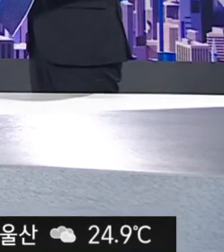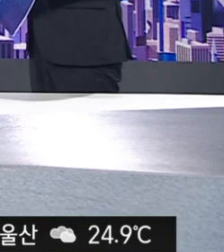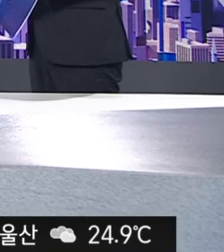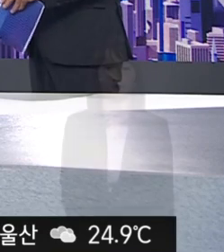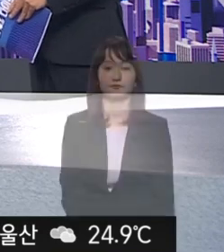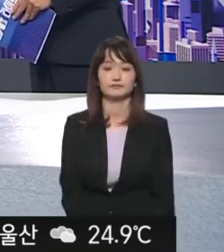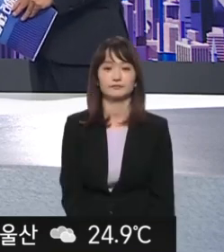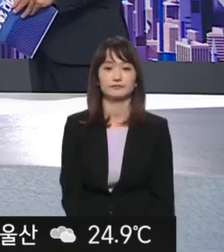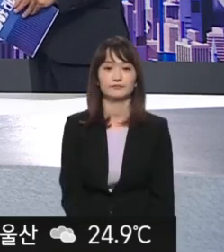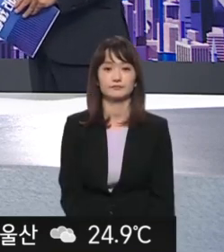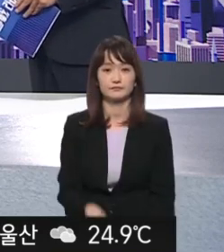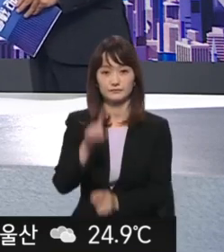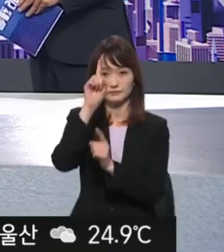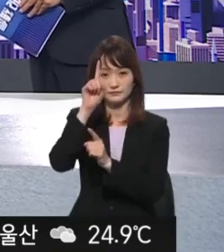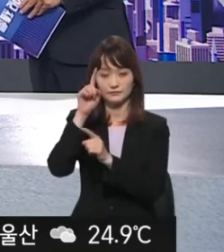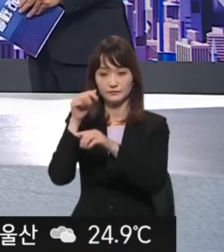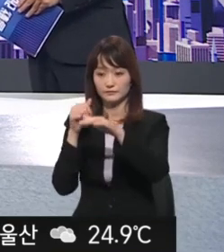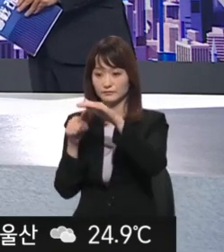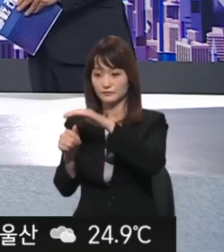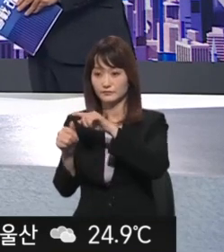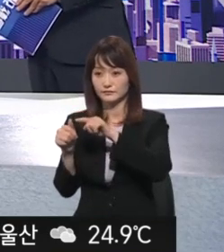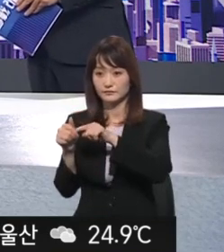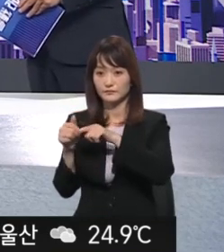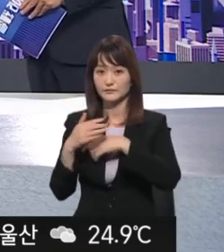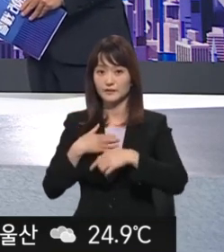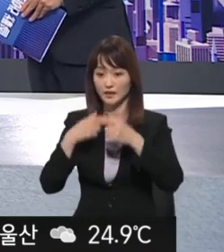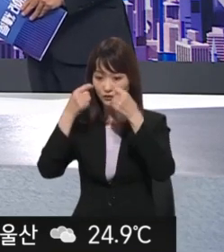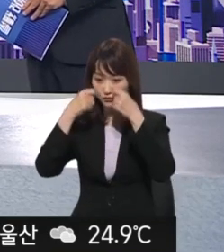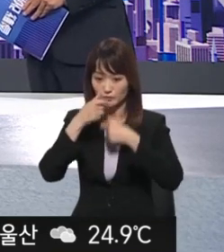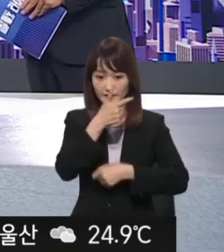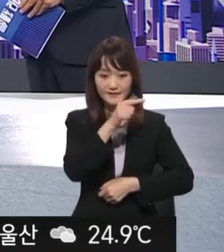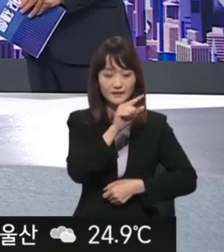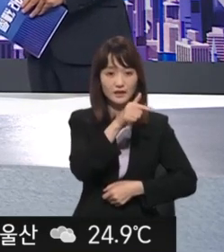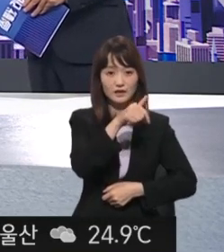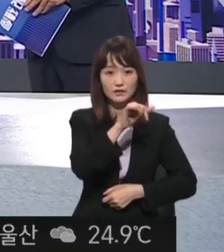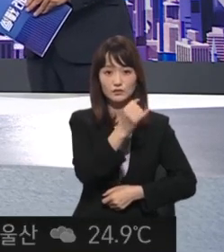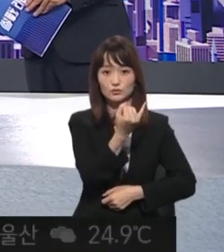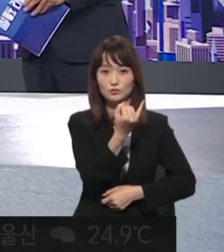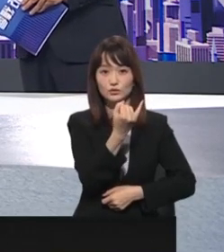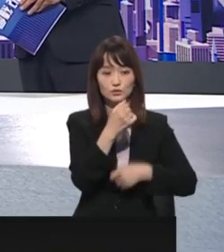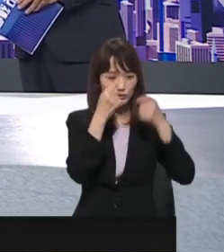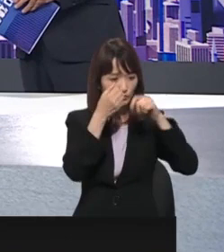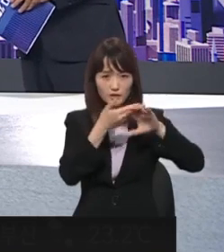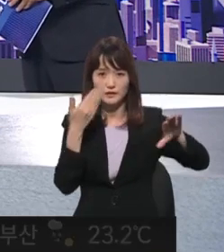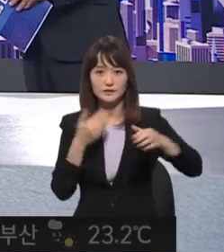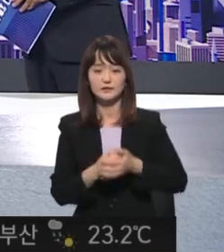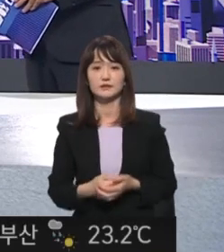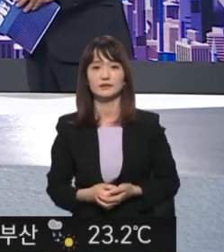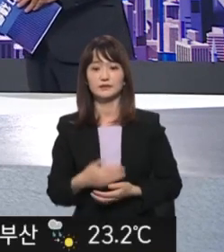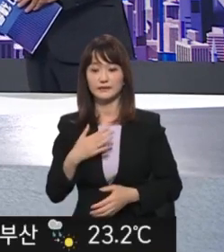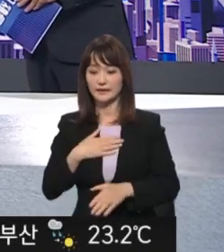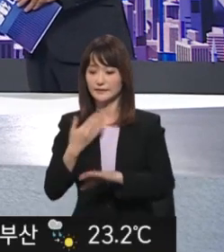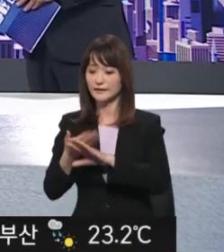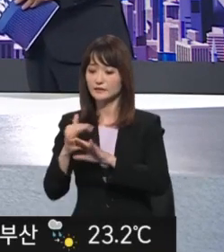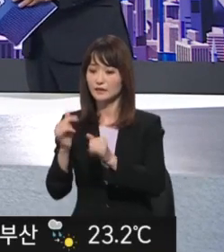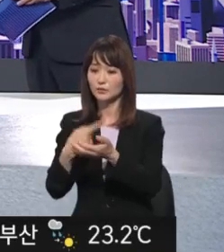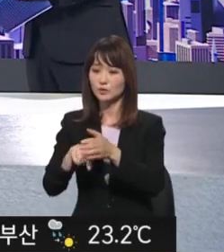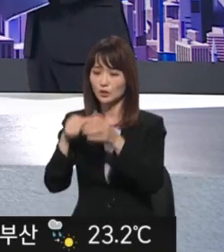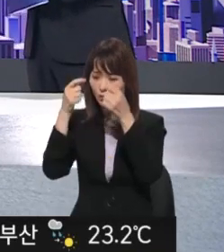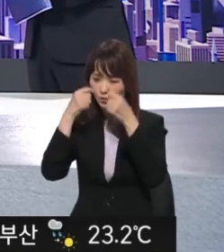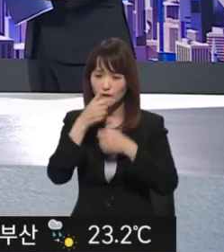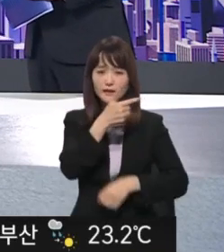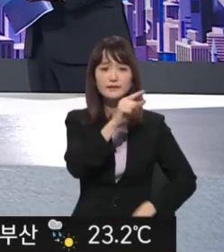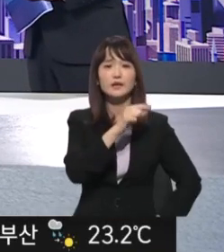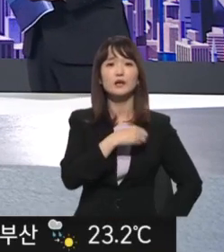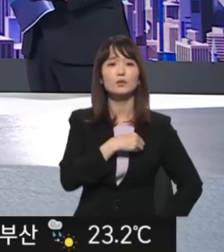대표 당시의 내 눈물은 나 전 의원과 성격이 다르다 라는 남을 위해 울었지만 나 전 의원은 자기를 위해 울었다 아까 이게